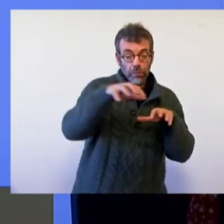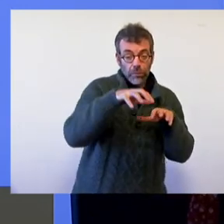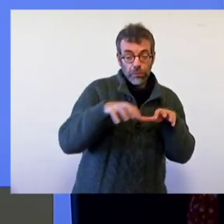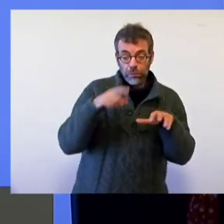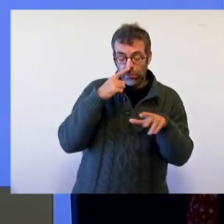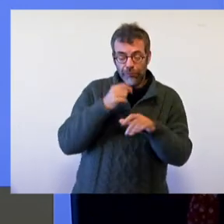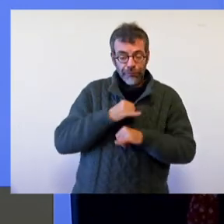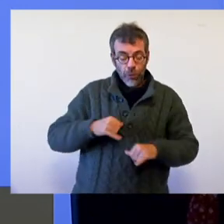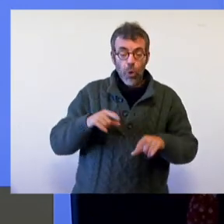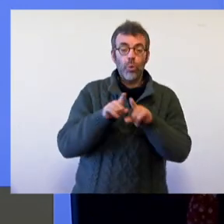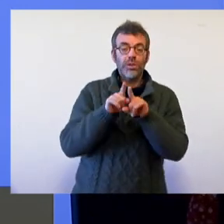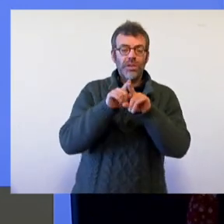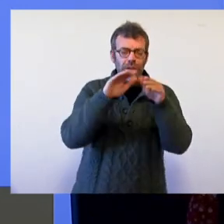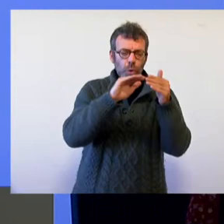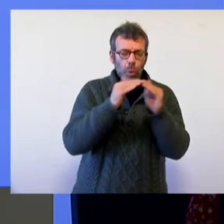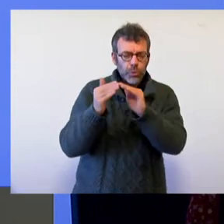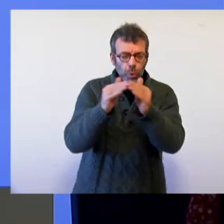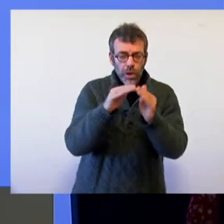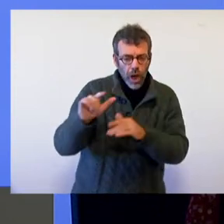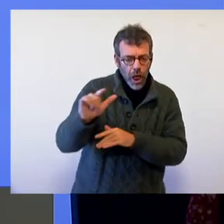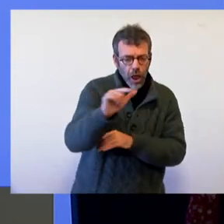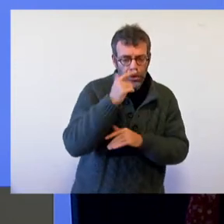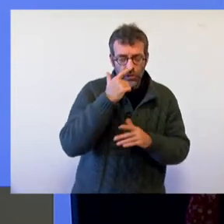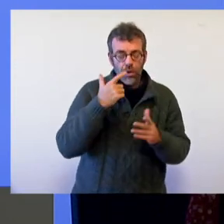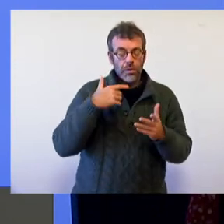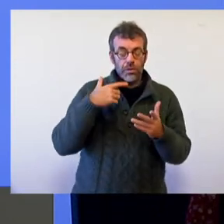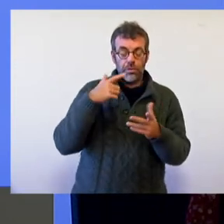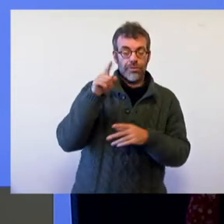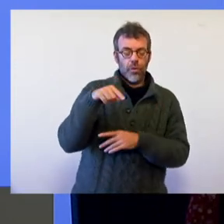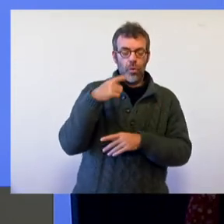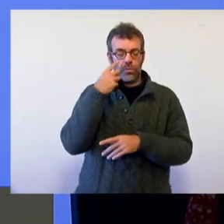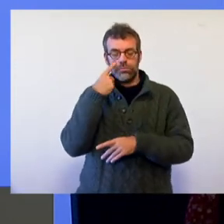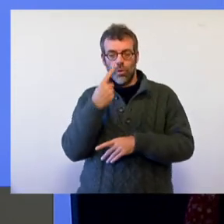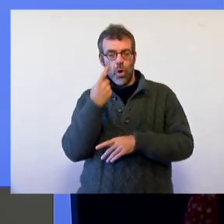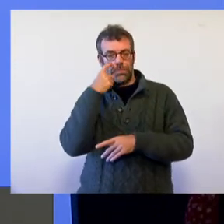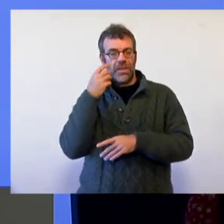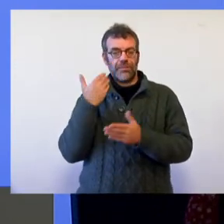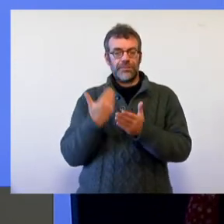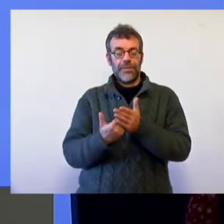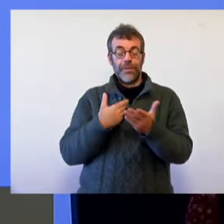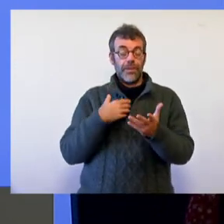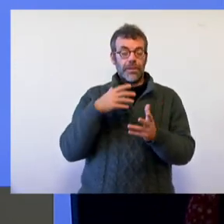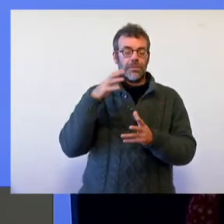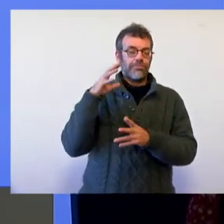de communautarisation doivent nous alerter. C'est un enjeu républicain, c'est un travail